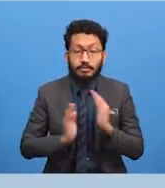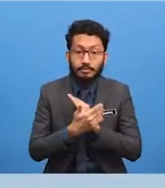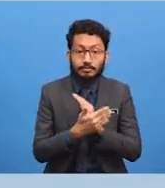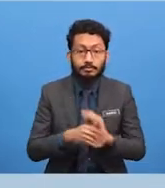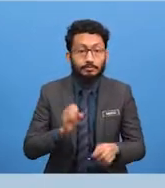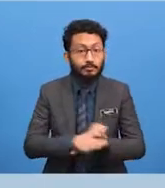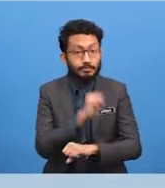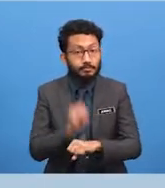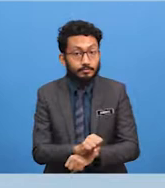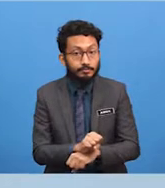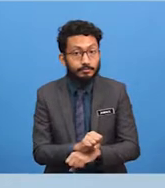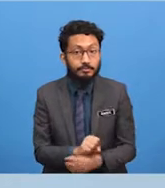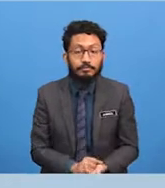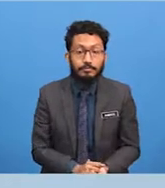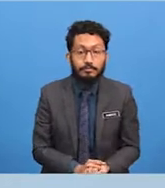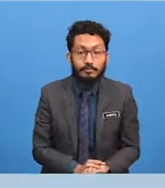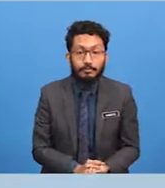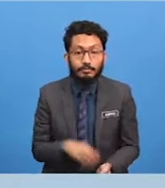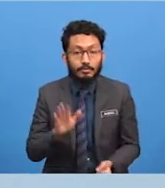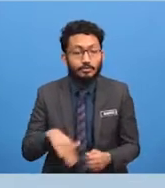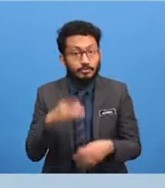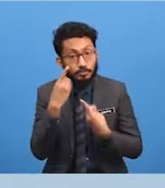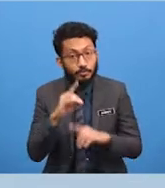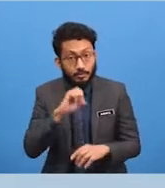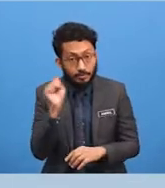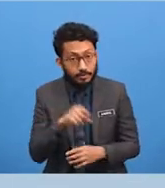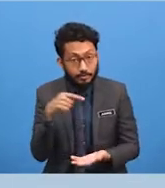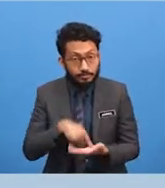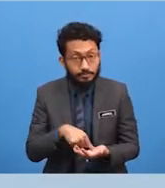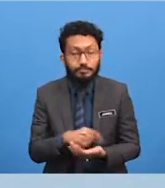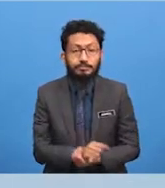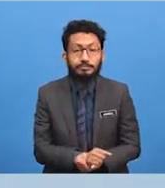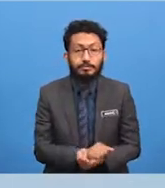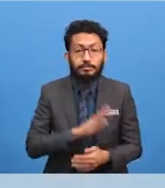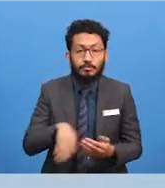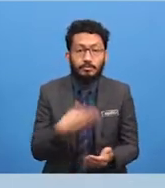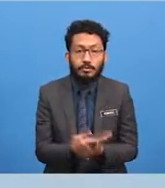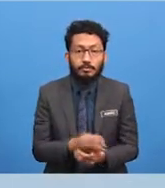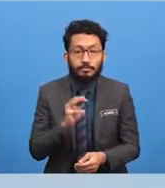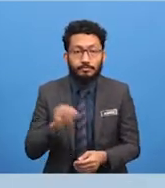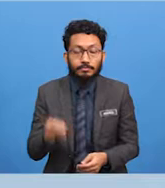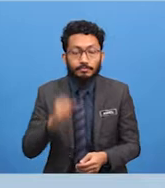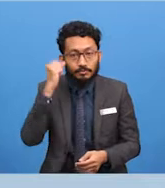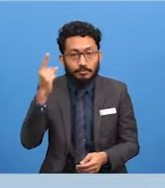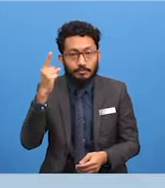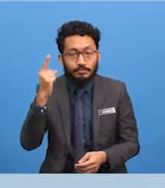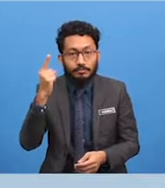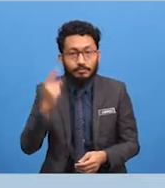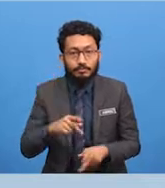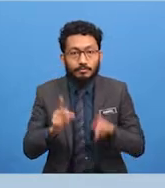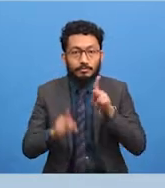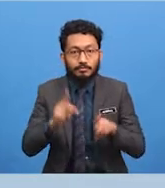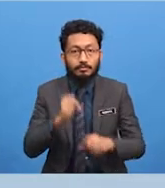sesebuah organisasi. Sebelum menjawab soalan ini, pelajar-pelajar harus memahami kata